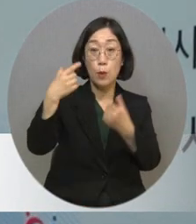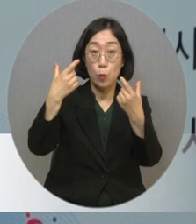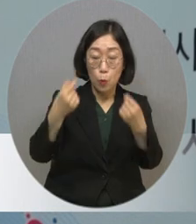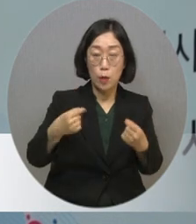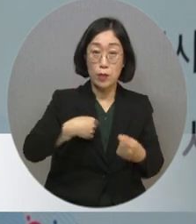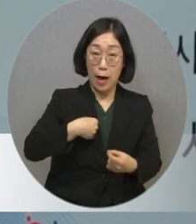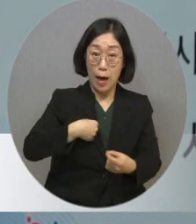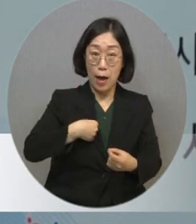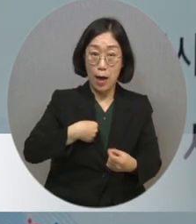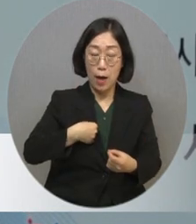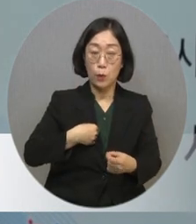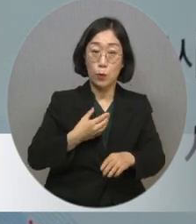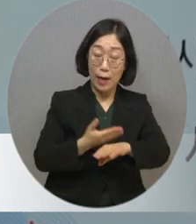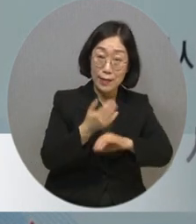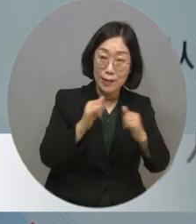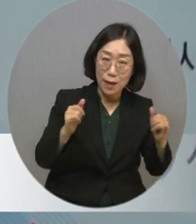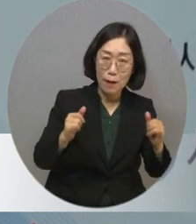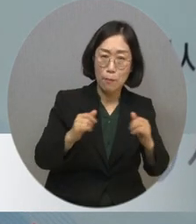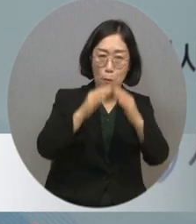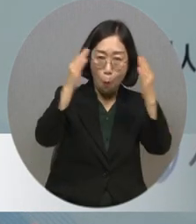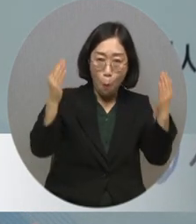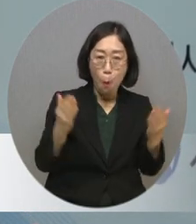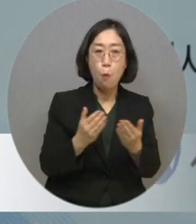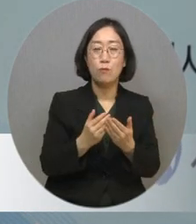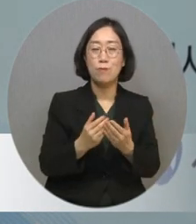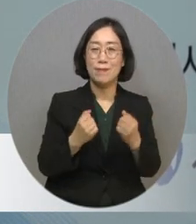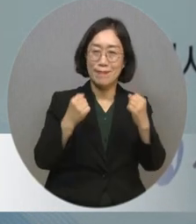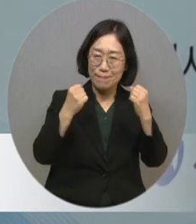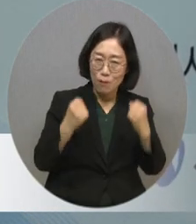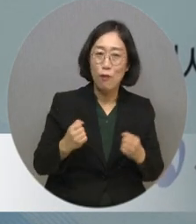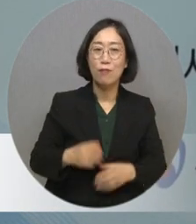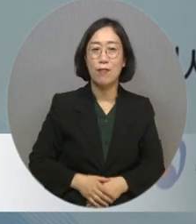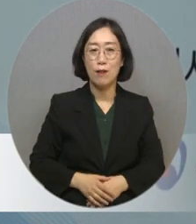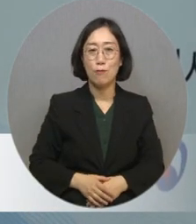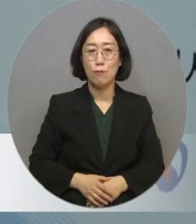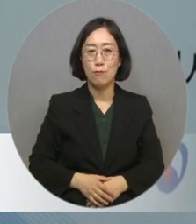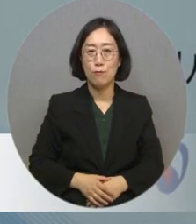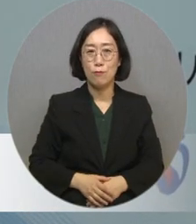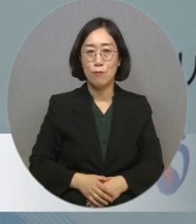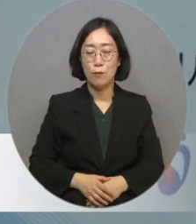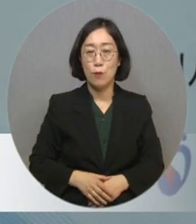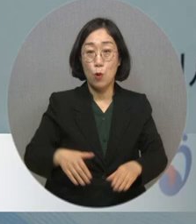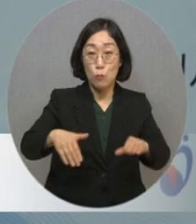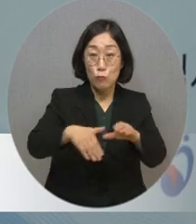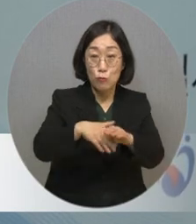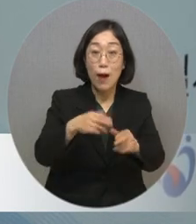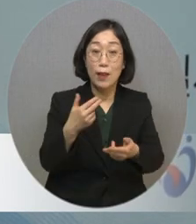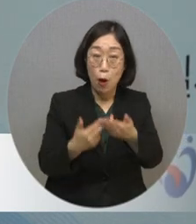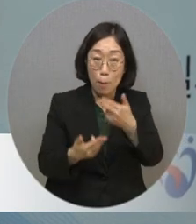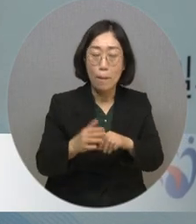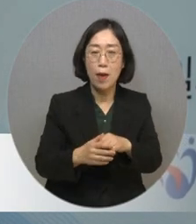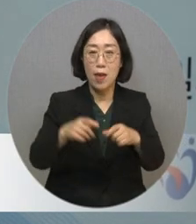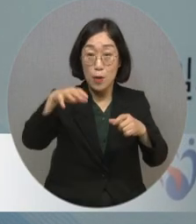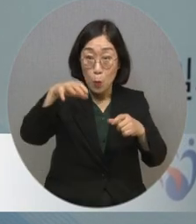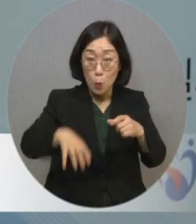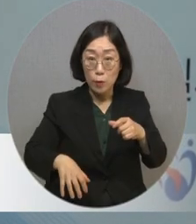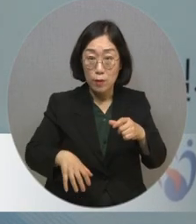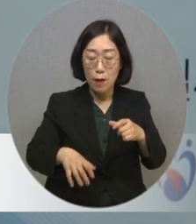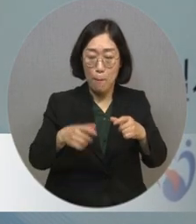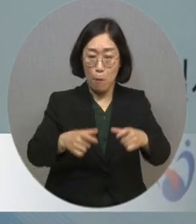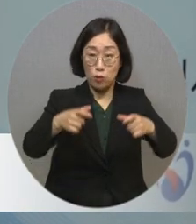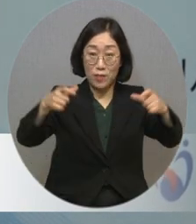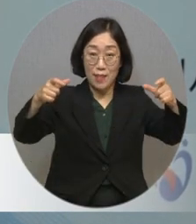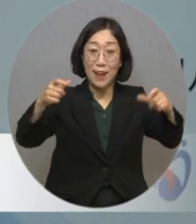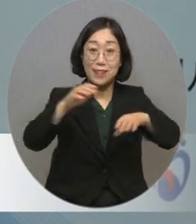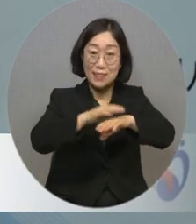계신 분들이 열심히 응원하고 도와가지고 전국문화협회 군산지회가 날로 날로 번창하고 그렇게